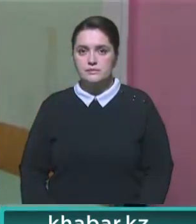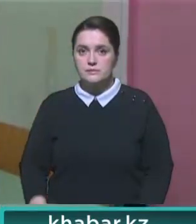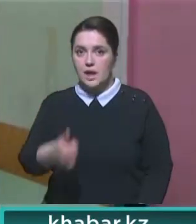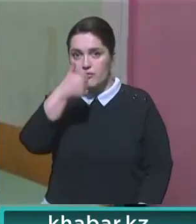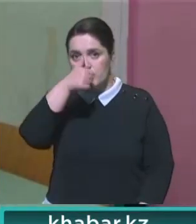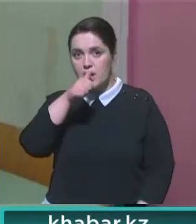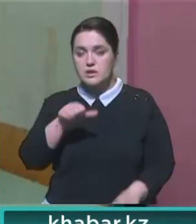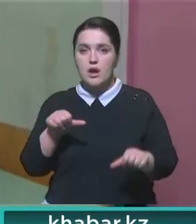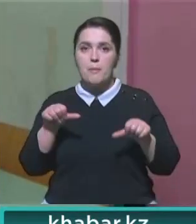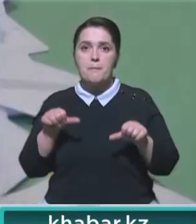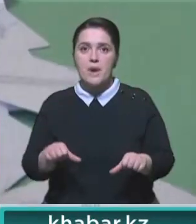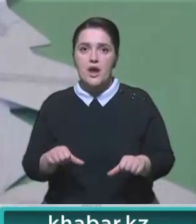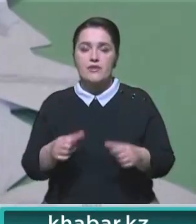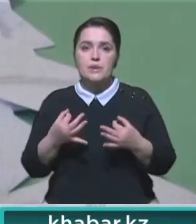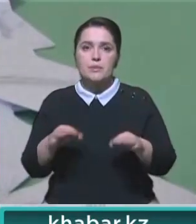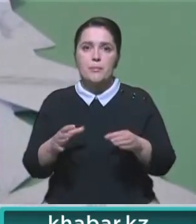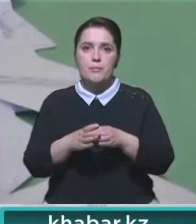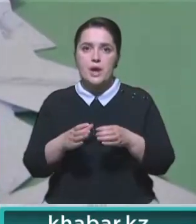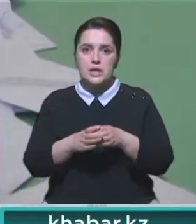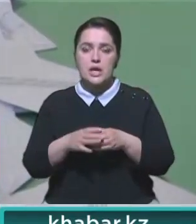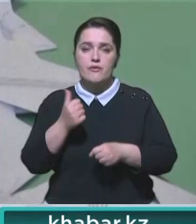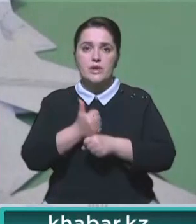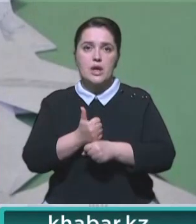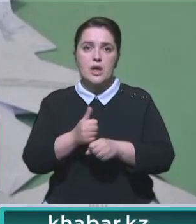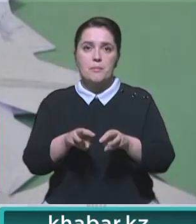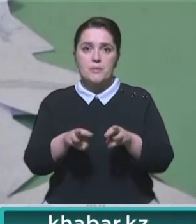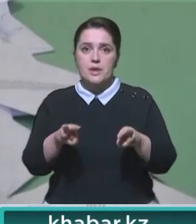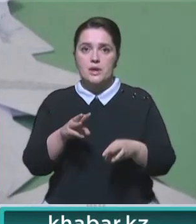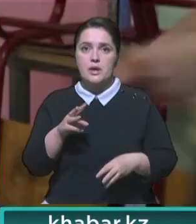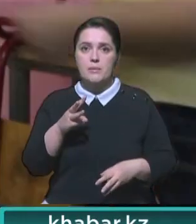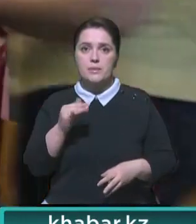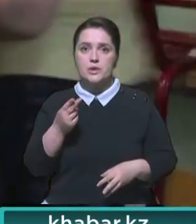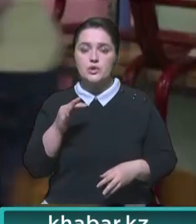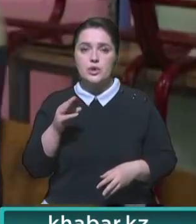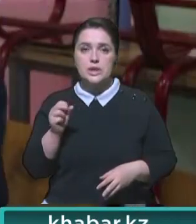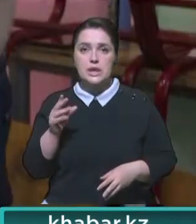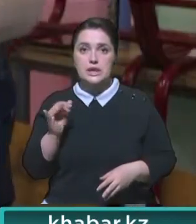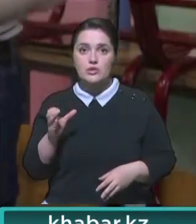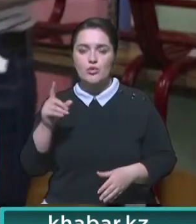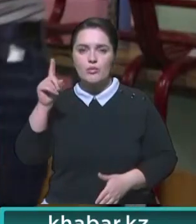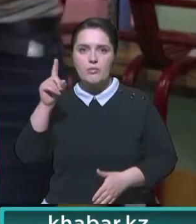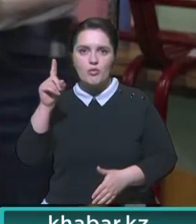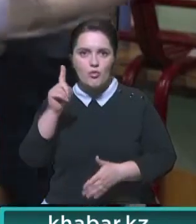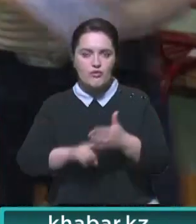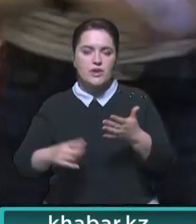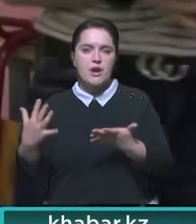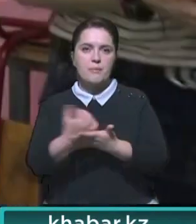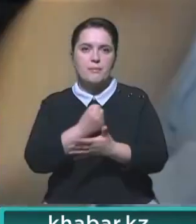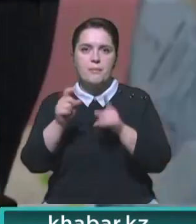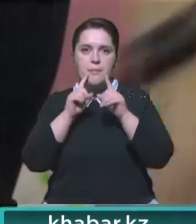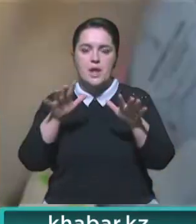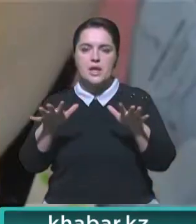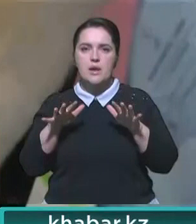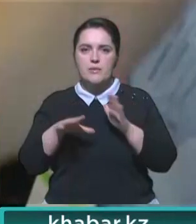В Греции праволиберальная партия «Новая демократия» во главе с премьер-министром Кириакосом Мицотакисом уверенно победила на парламентских выборах, набрав